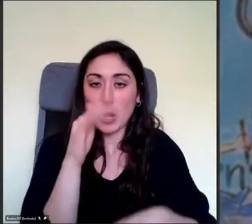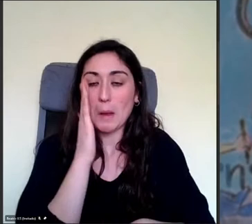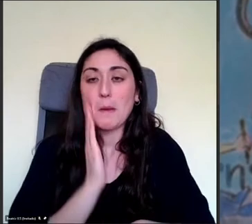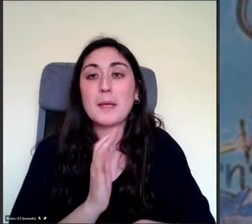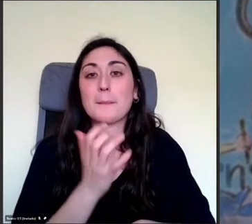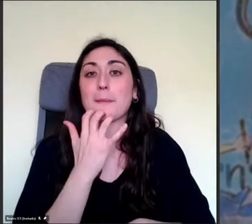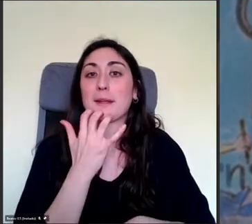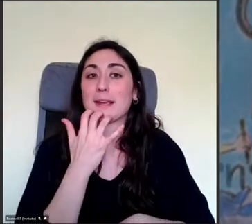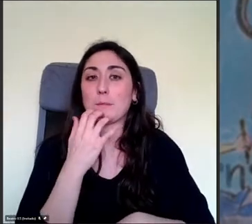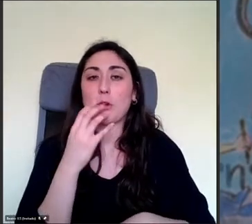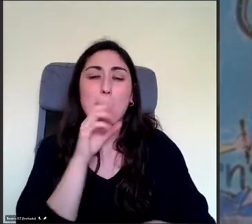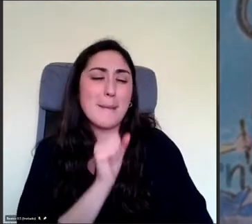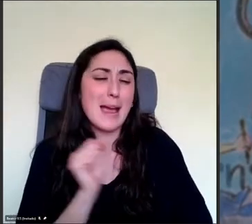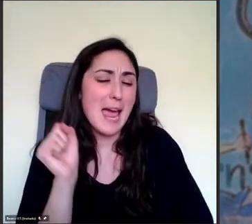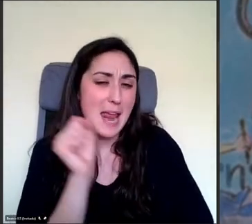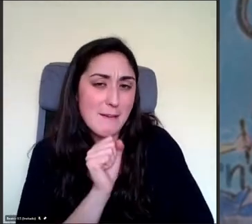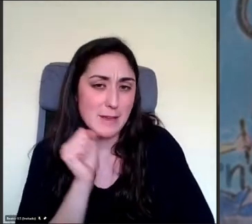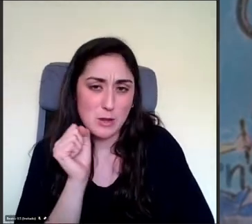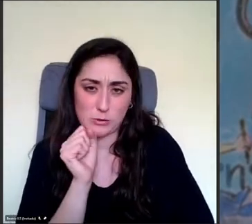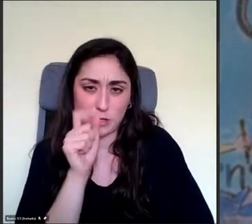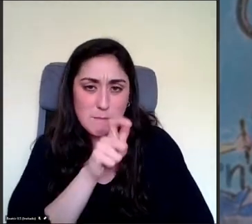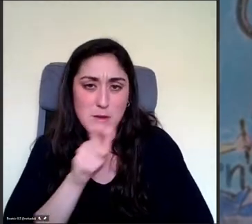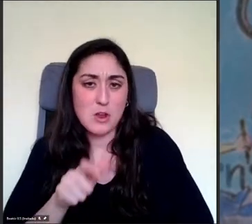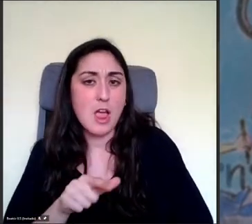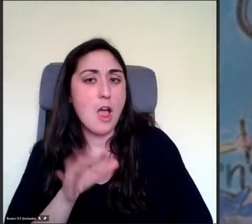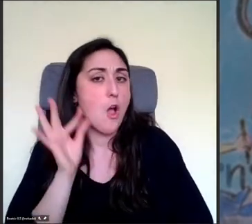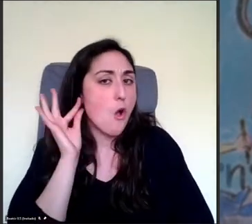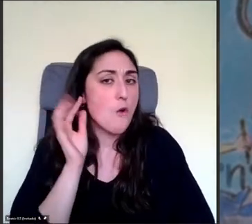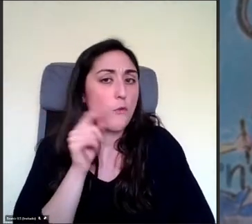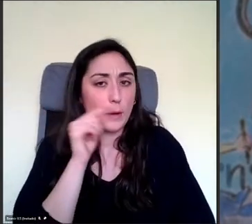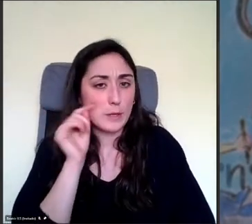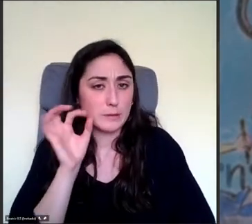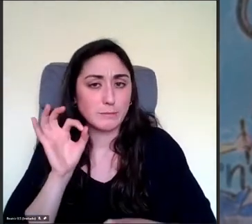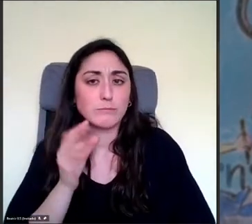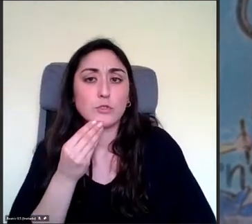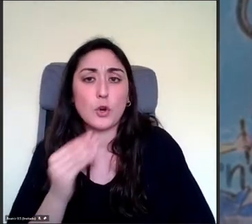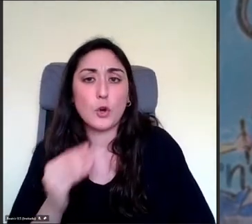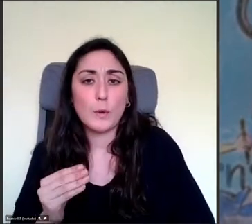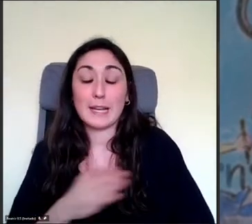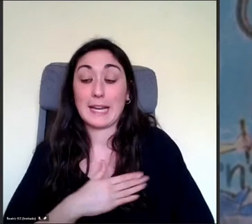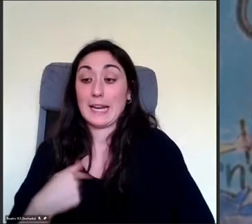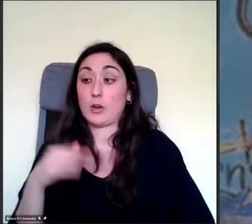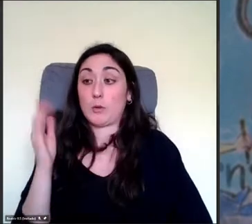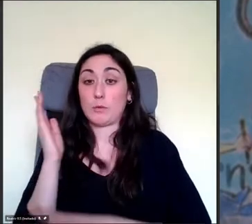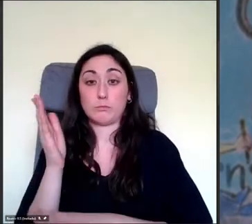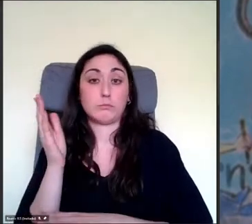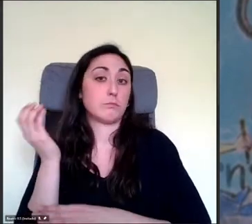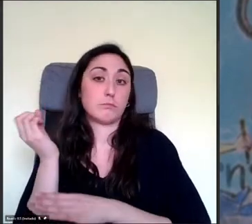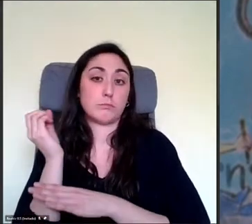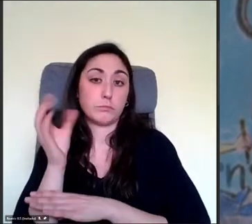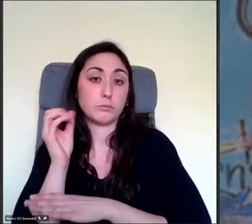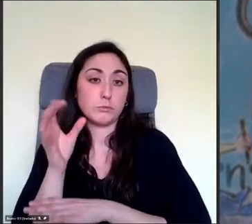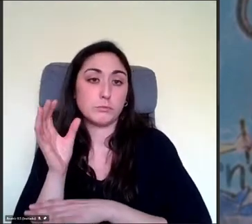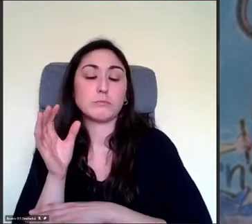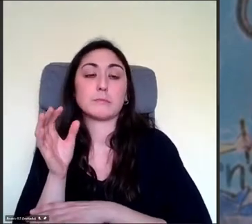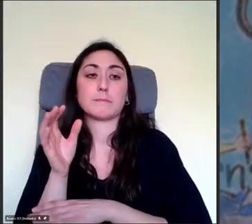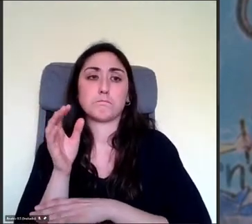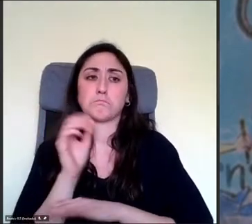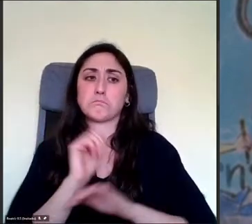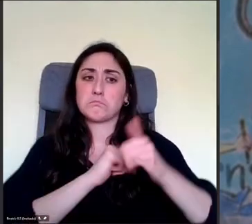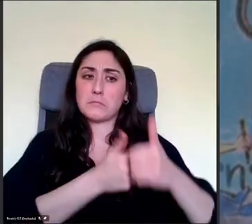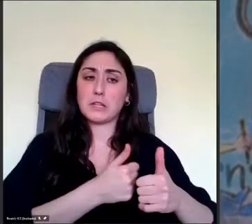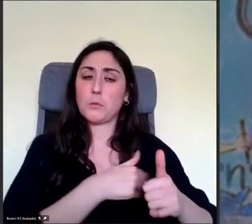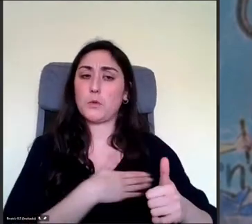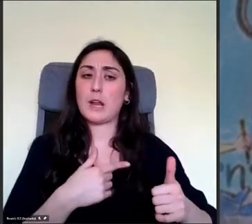intervencions meravelloses de les joves i els joves que ens han volgut compartir les seves iniciatives. Per tant, aquest és un repte. Volem ampliar el nombre